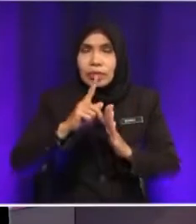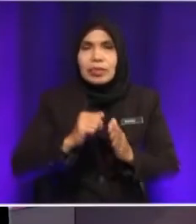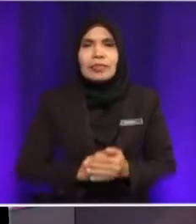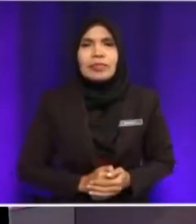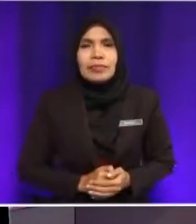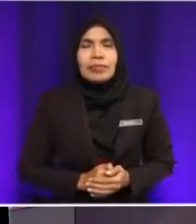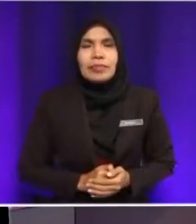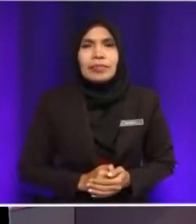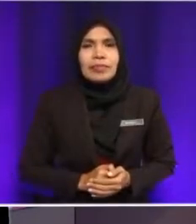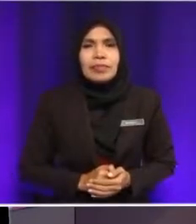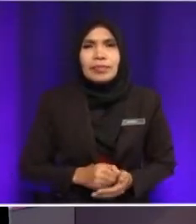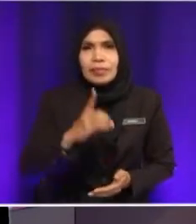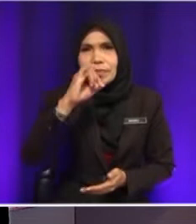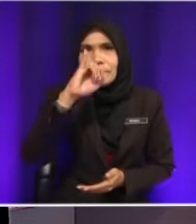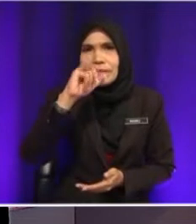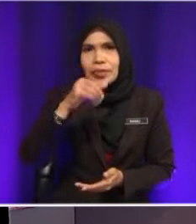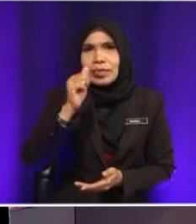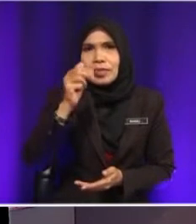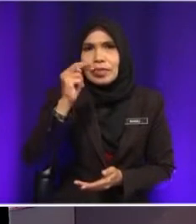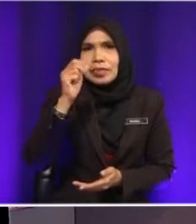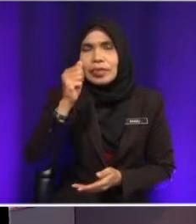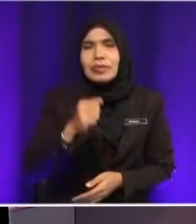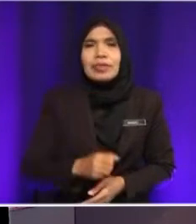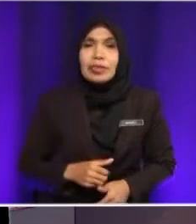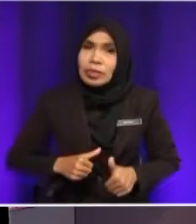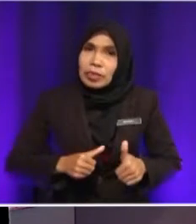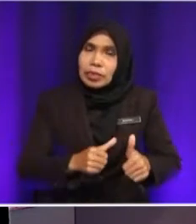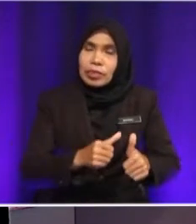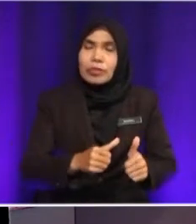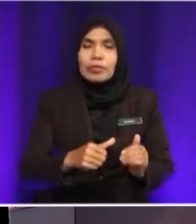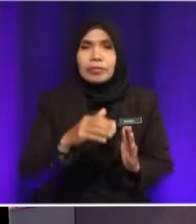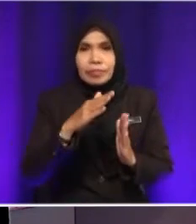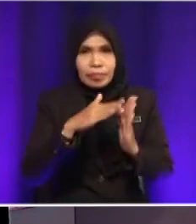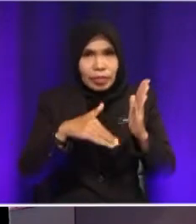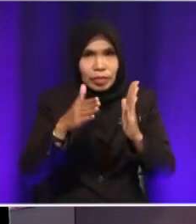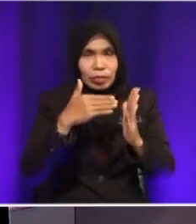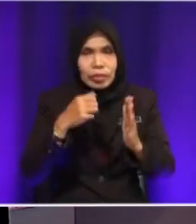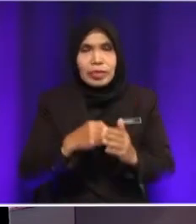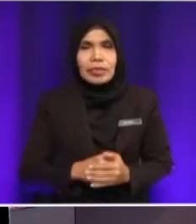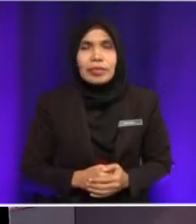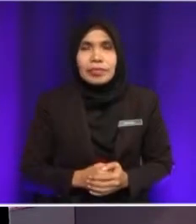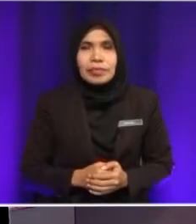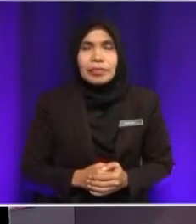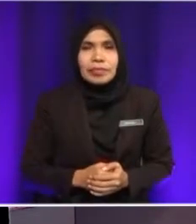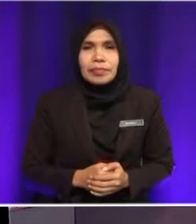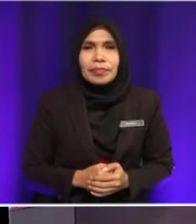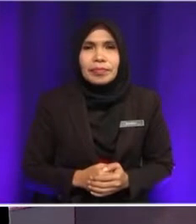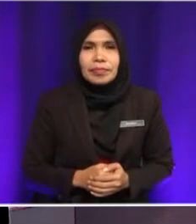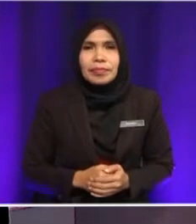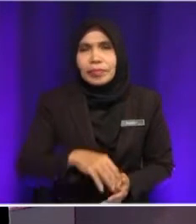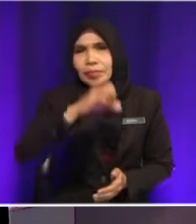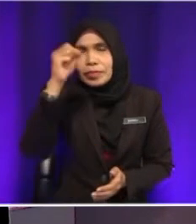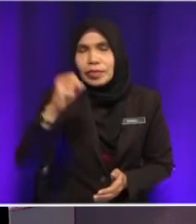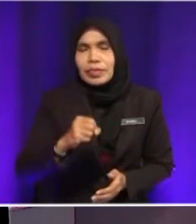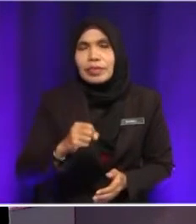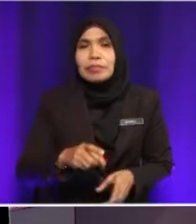melaluinya berdasarkan kepada jadwal spesifikasi ujiannya kita sediakan dan sistem dan instrumen ini Insya Allah